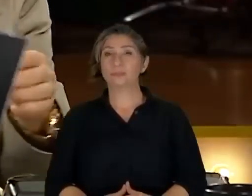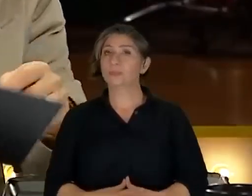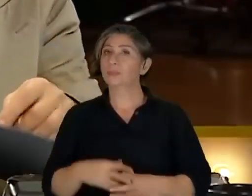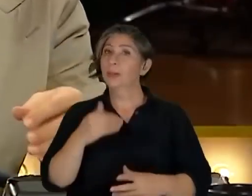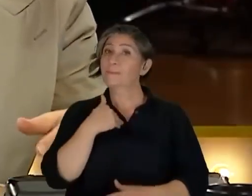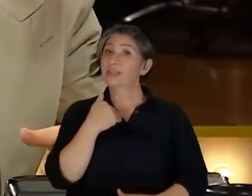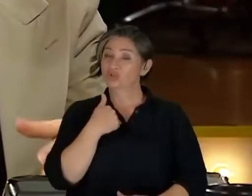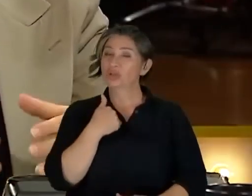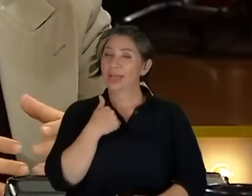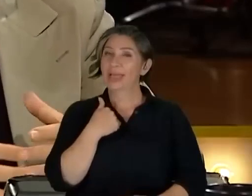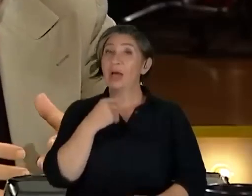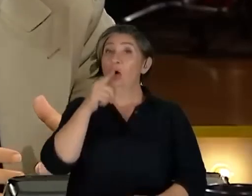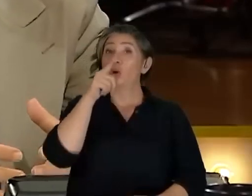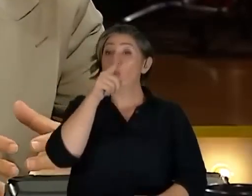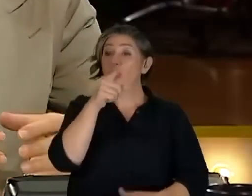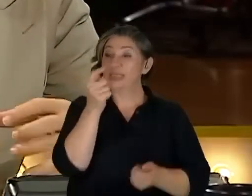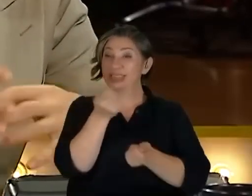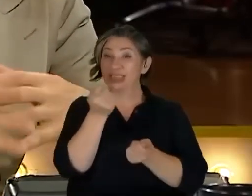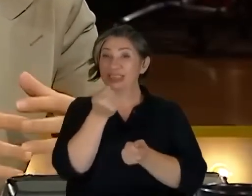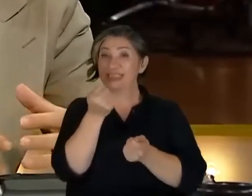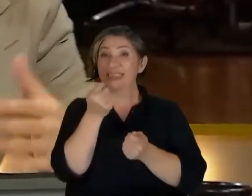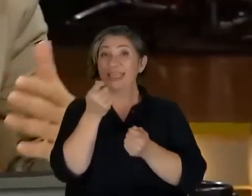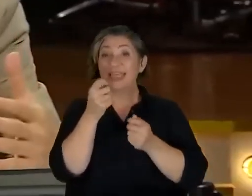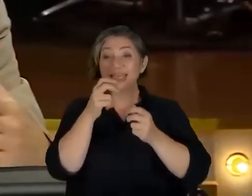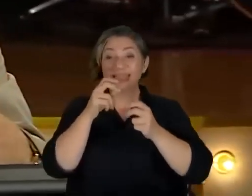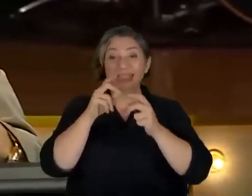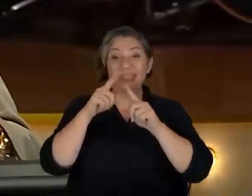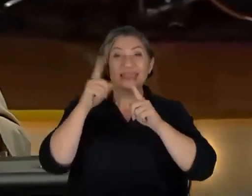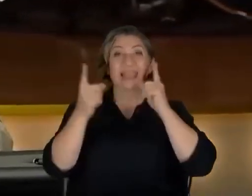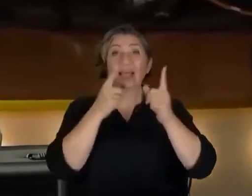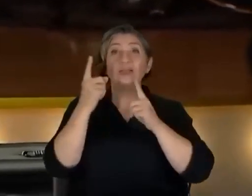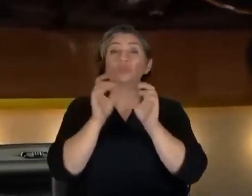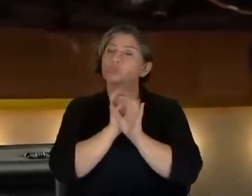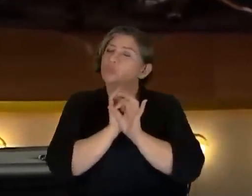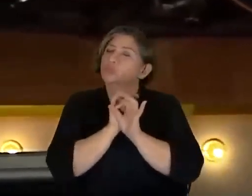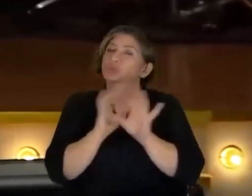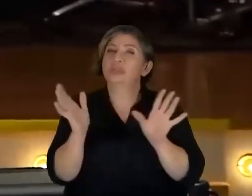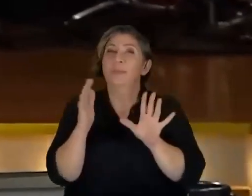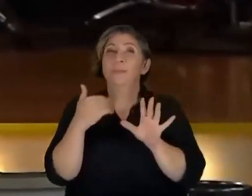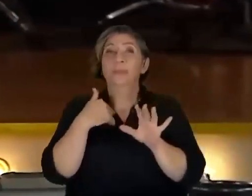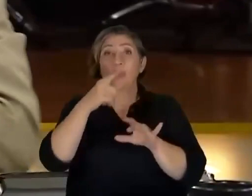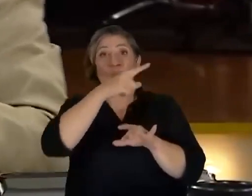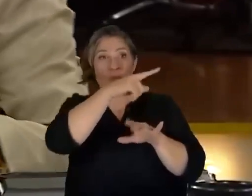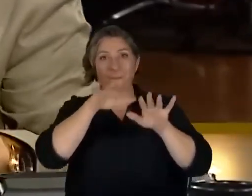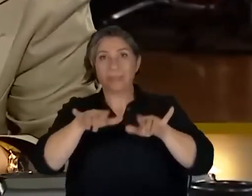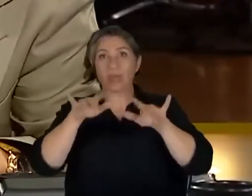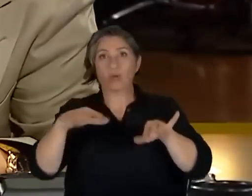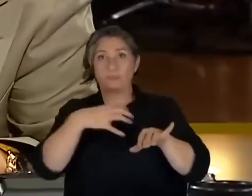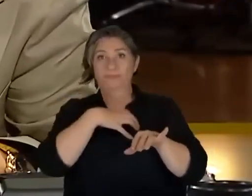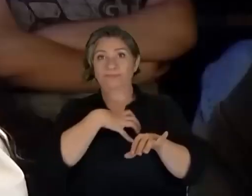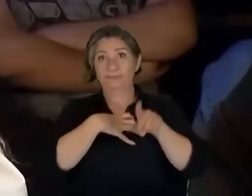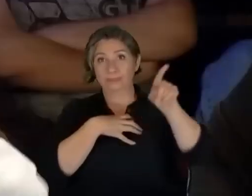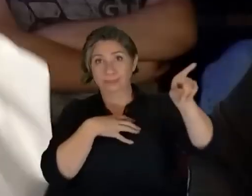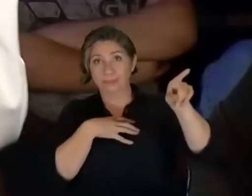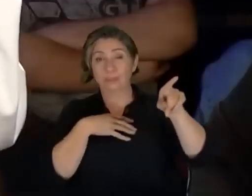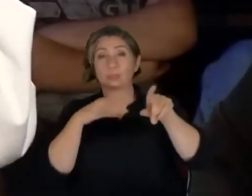Çok, bence bu işin mekaniği, teknolojisi muhteşem. Şey. Benim de buradaki piyano, benim